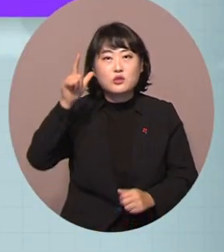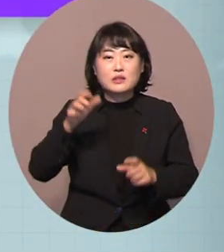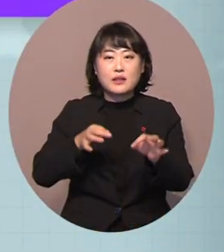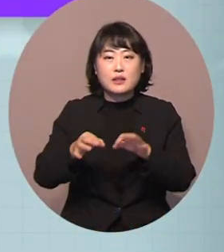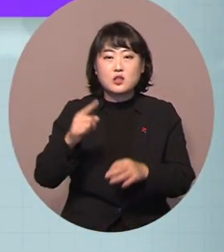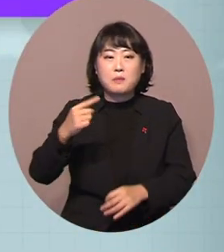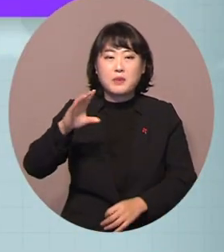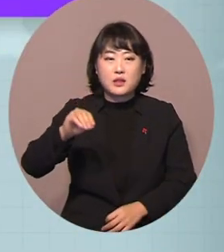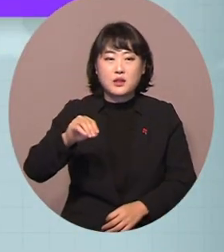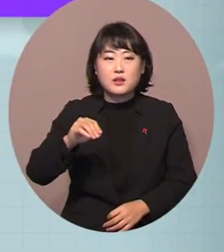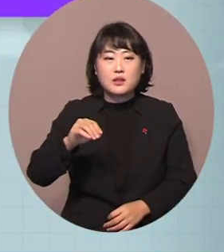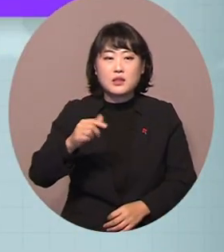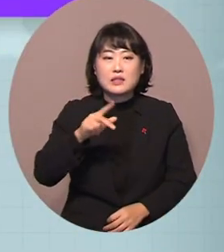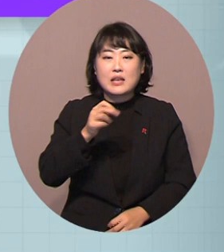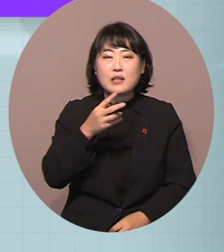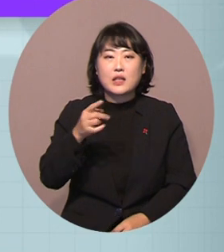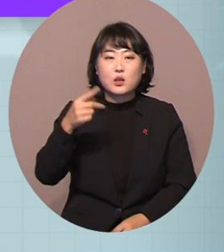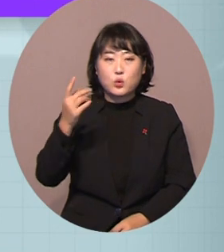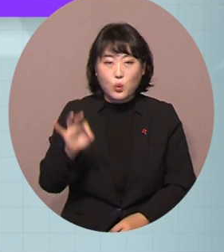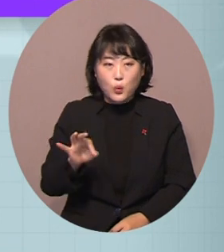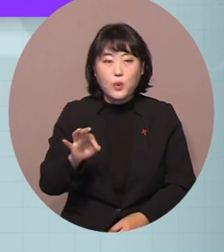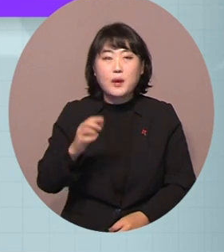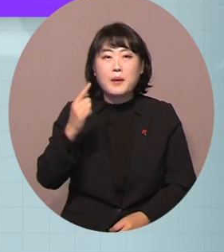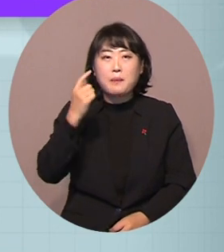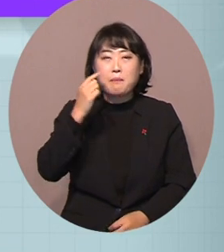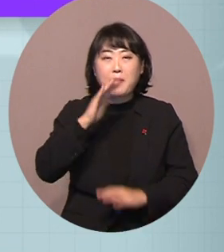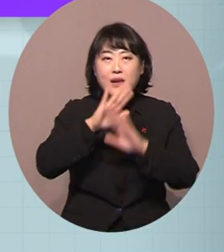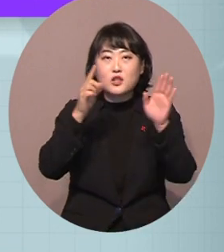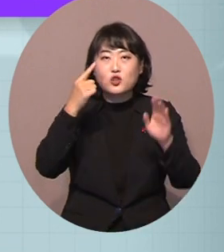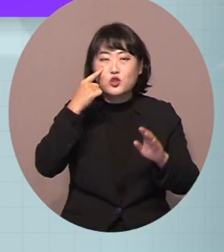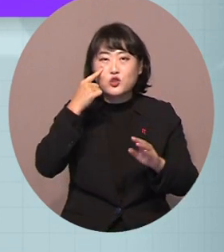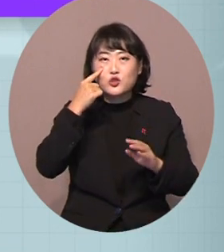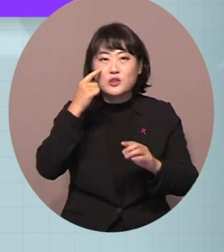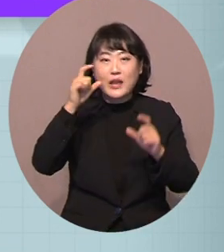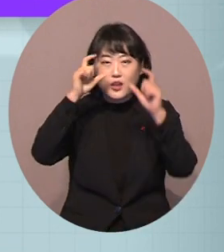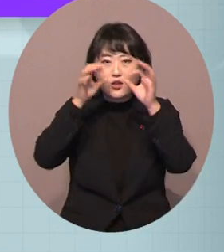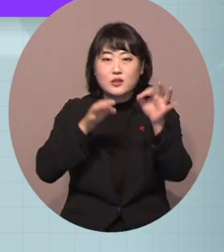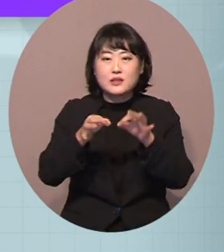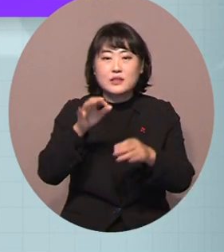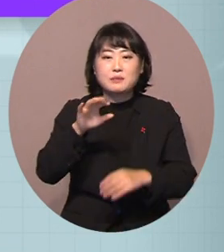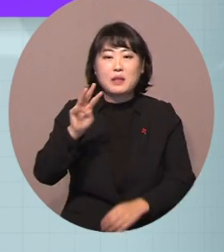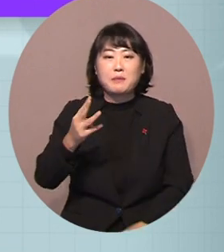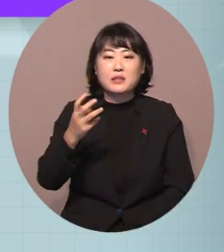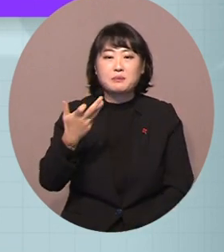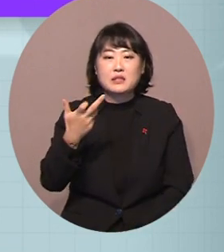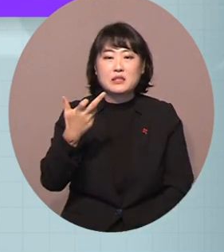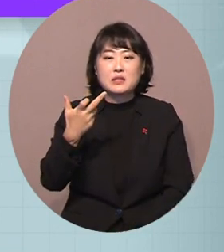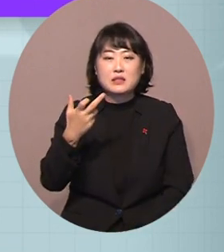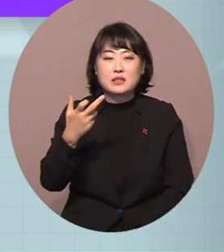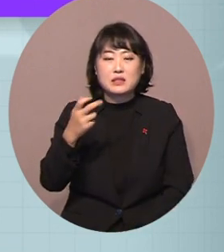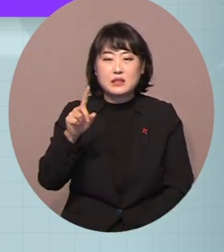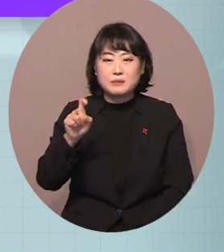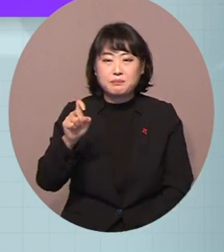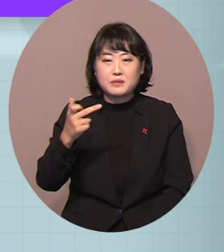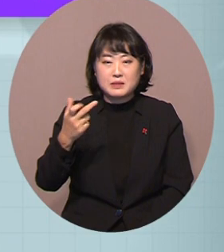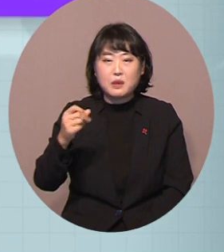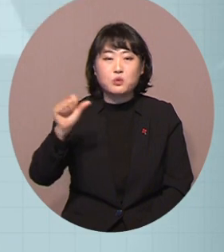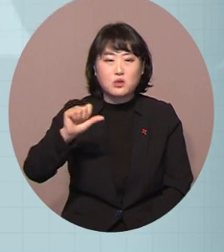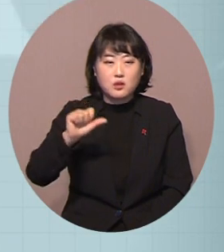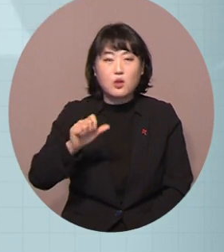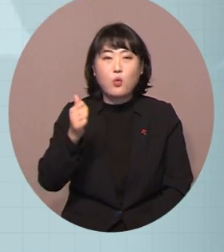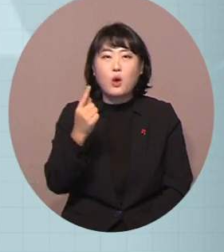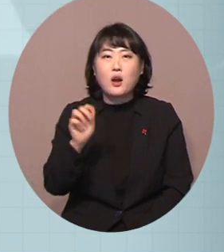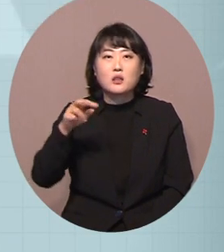1천만 원 장대동 밝은눈 안경 콘택트 317만 5,000원 황성균 님 45만